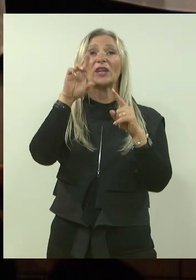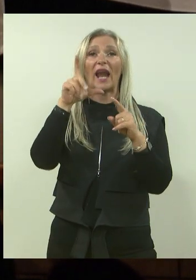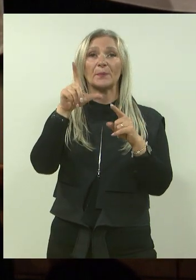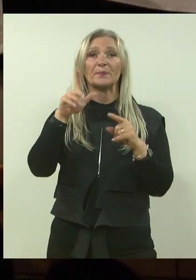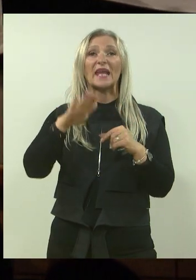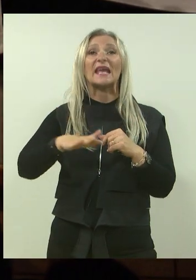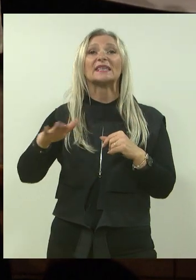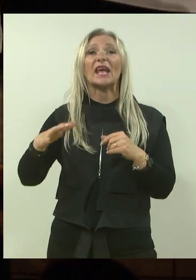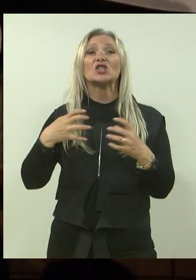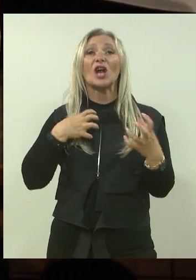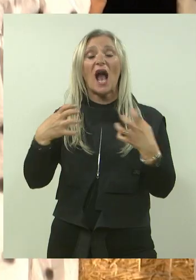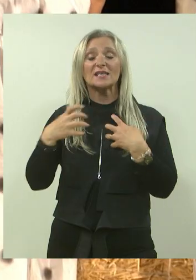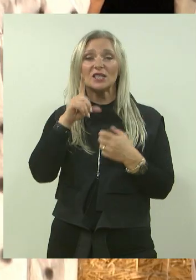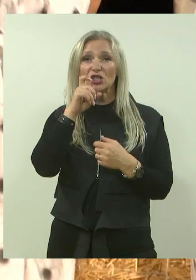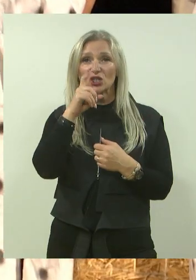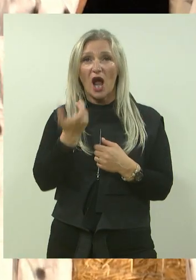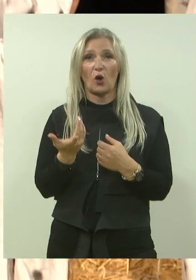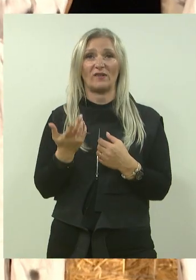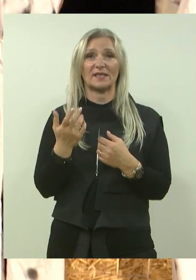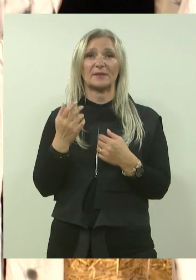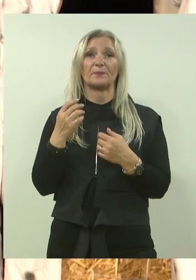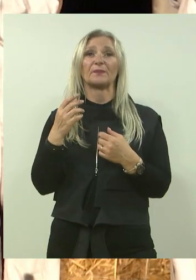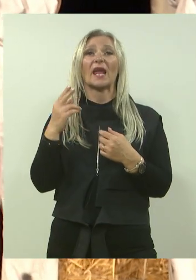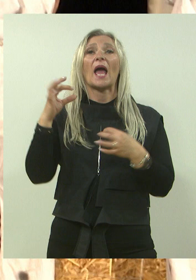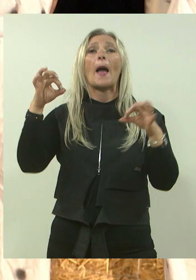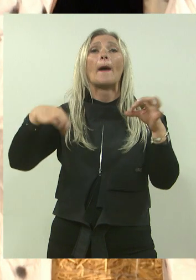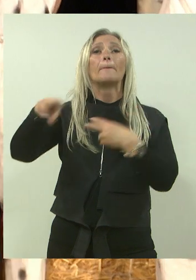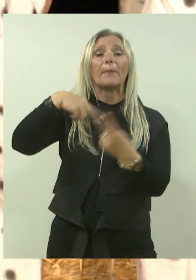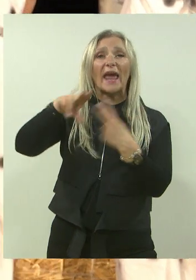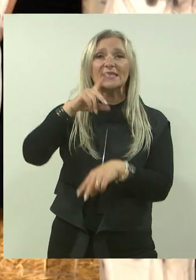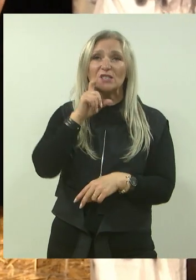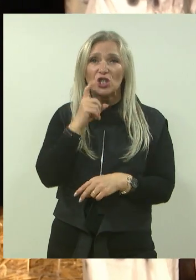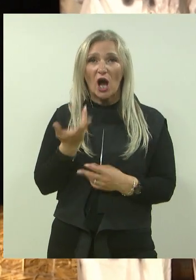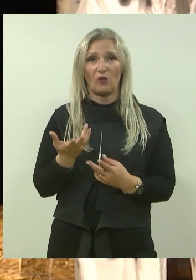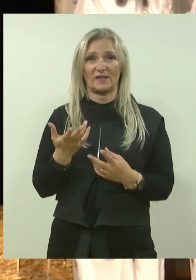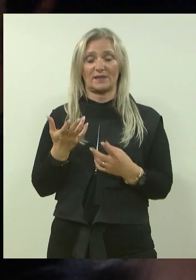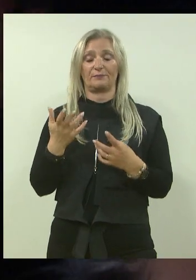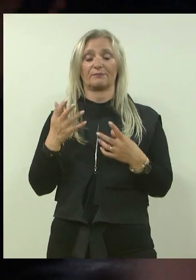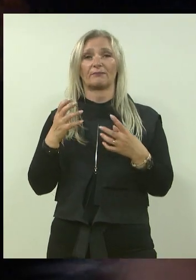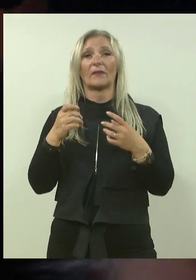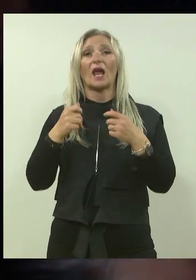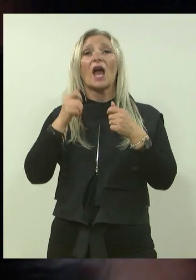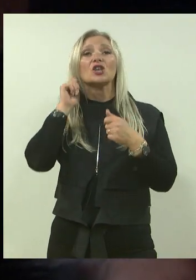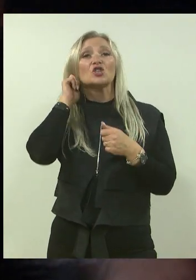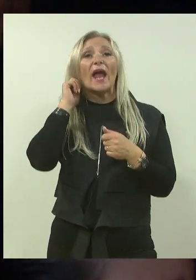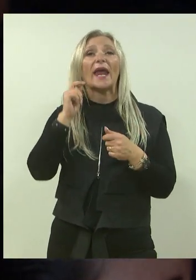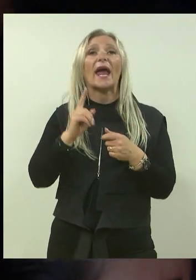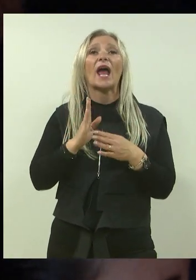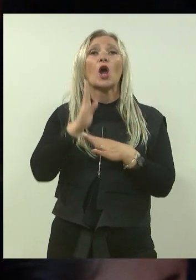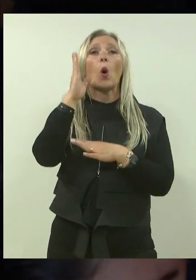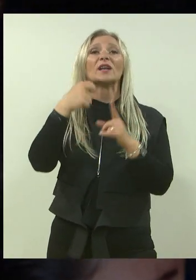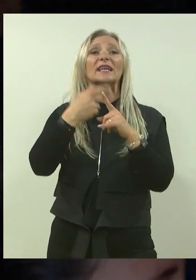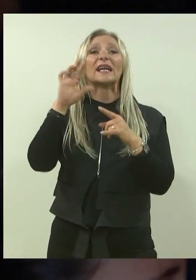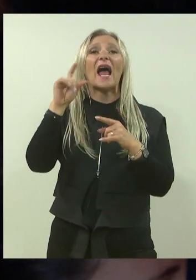gradsko kazalište Čakovec, Studio suvremenog plesa Teuta Čakovec, Kud Društvo žena Gornji Kraljevec, kao i